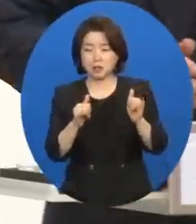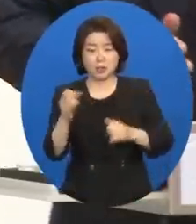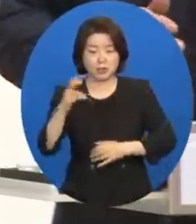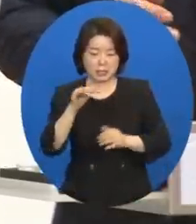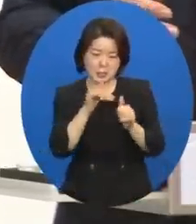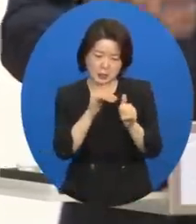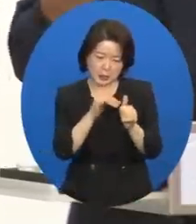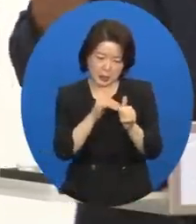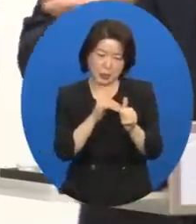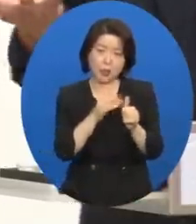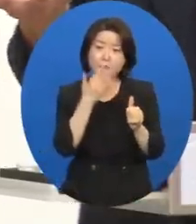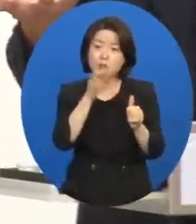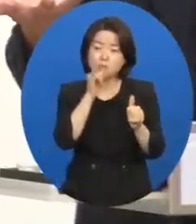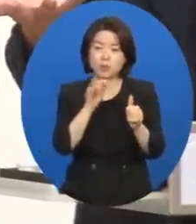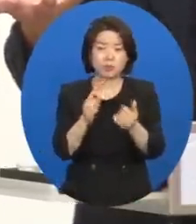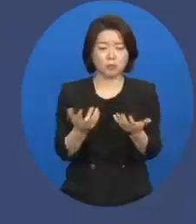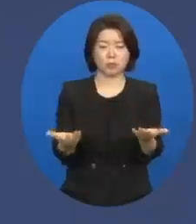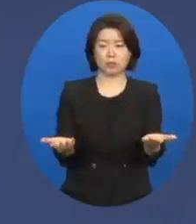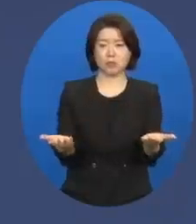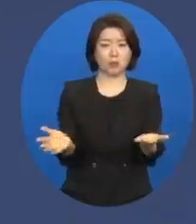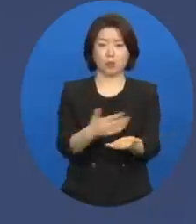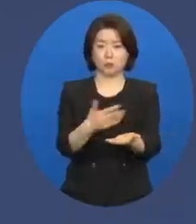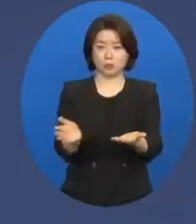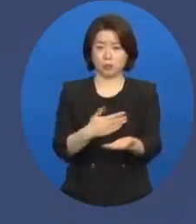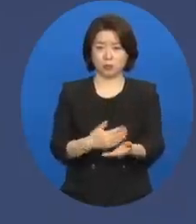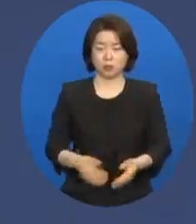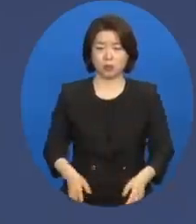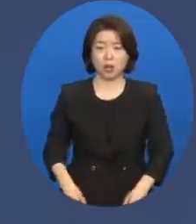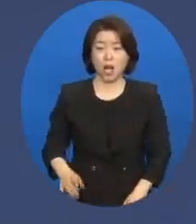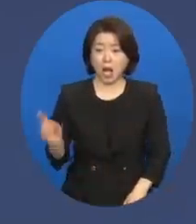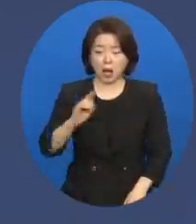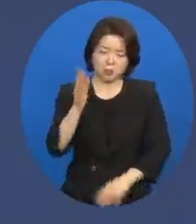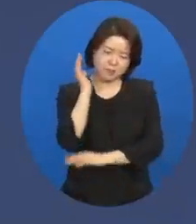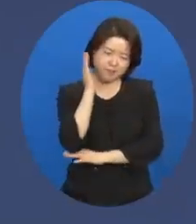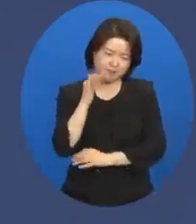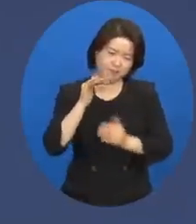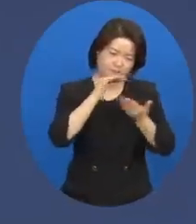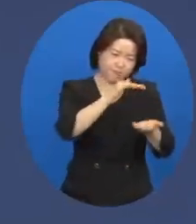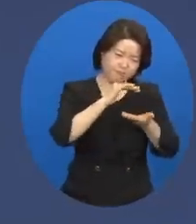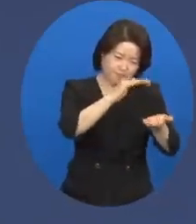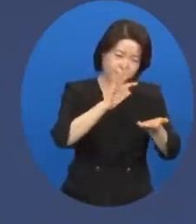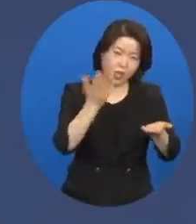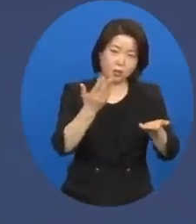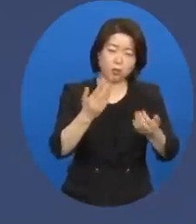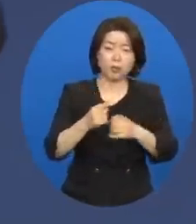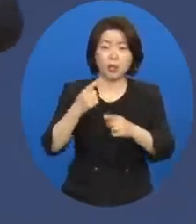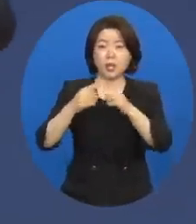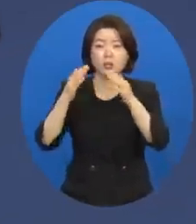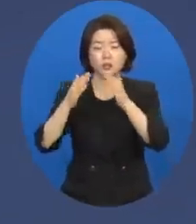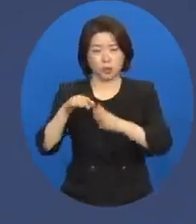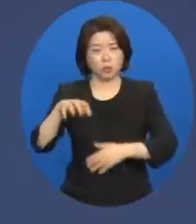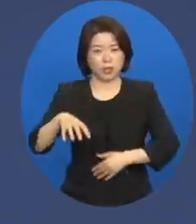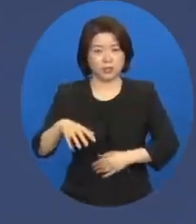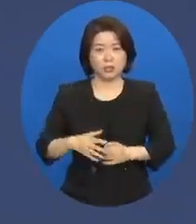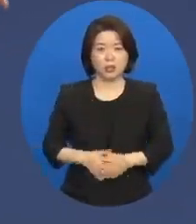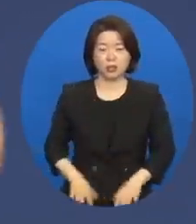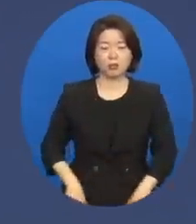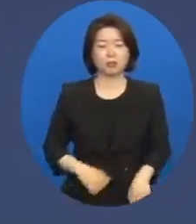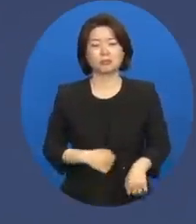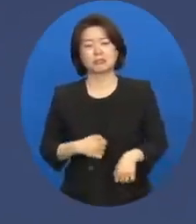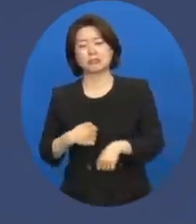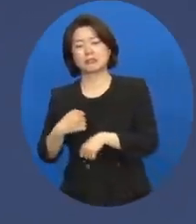자극할 만한 뭐가 없어요. 그러니까 아무리 얘기를 해도 이제는 교회에서 이